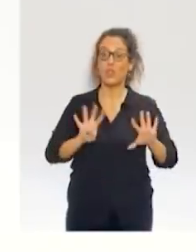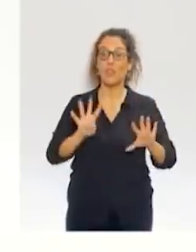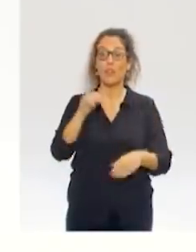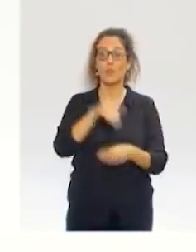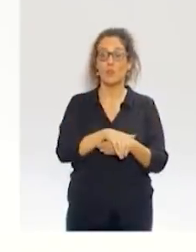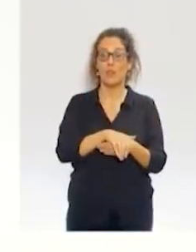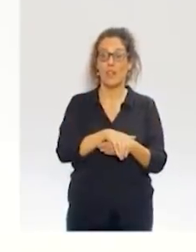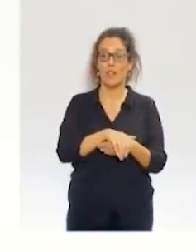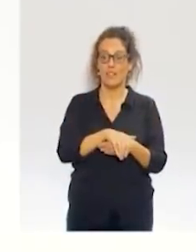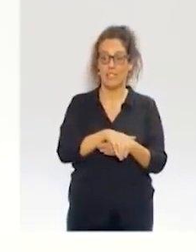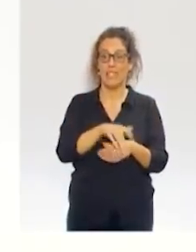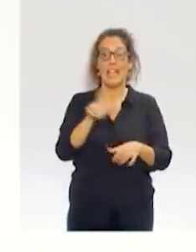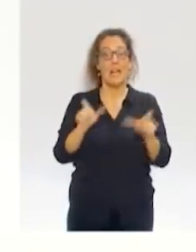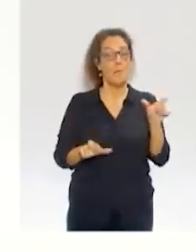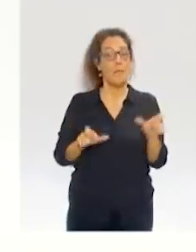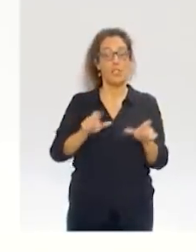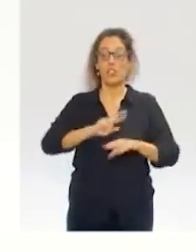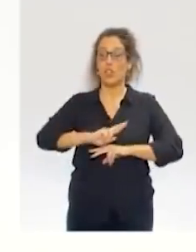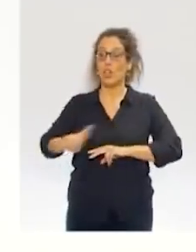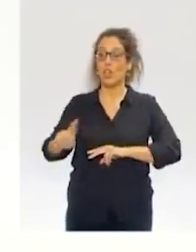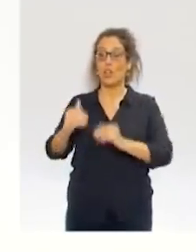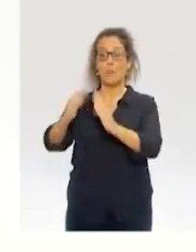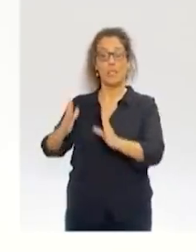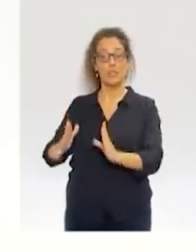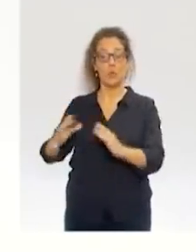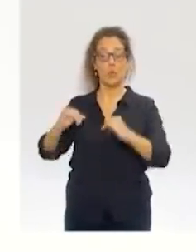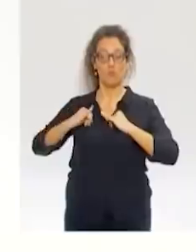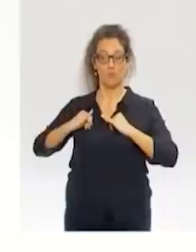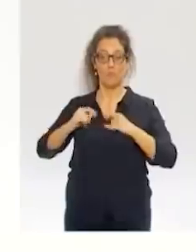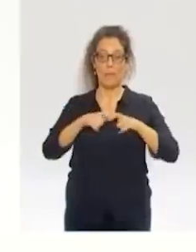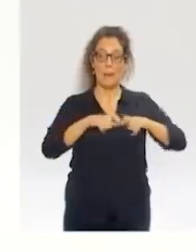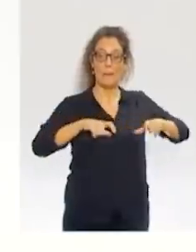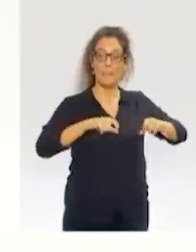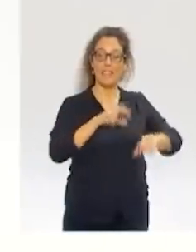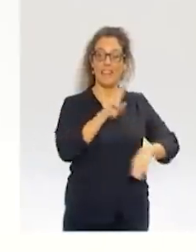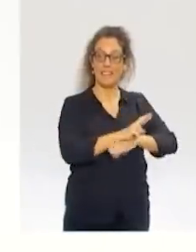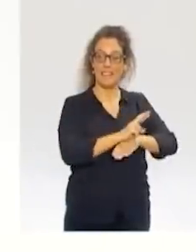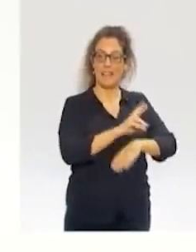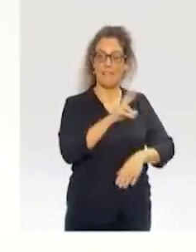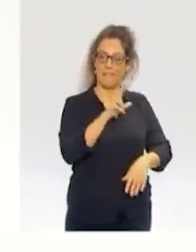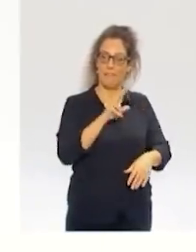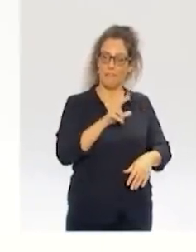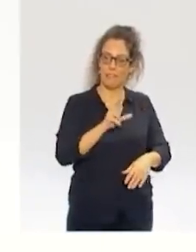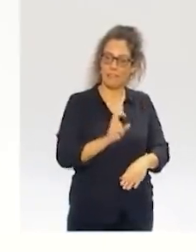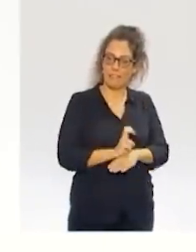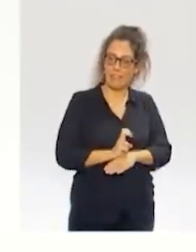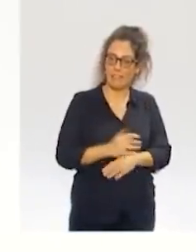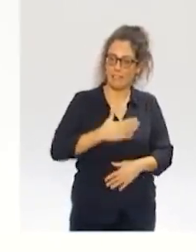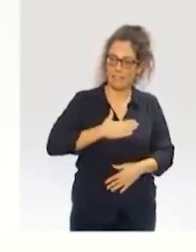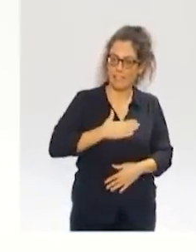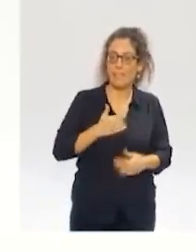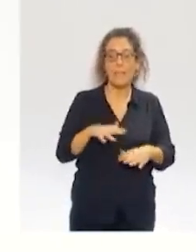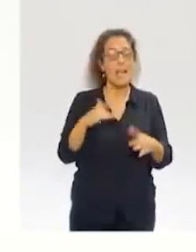Les gens pourront rentrer sereinement chez eux avec leurs billets, mais les spectacles devront